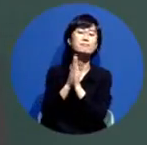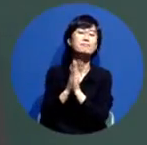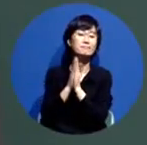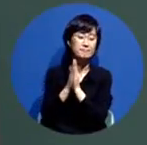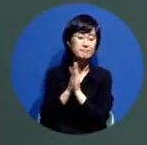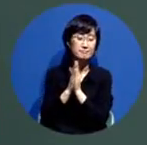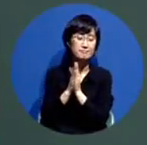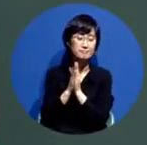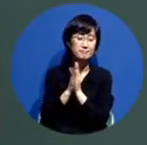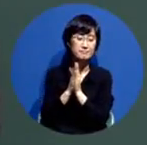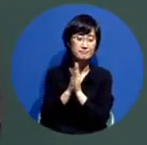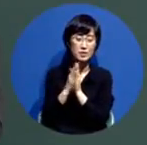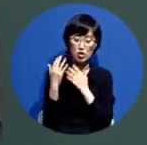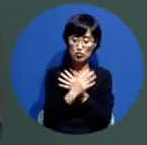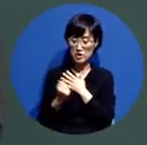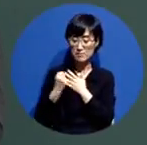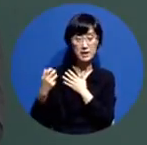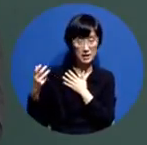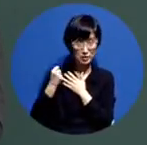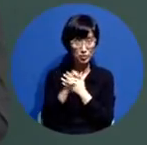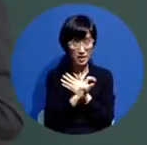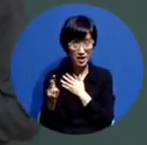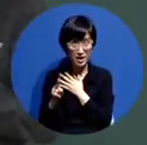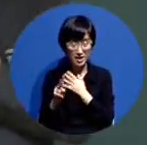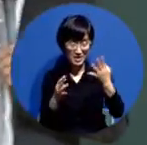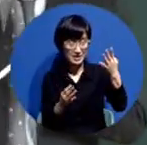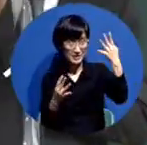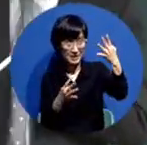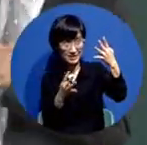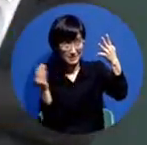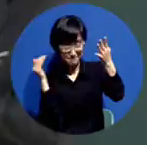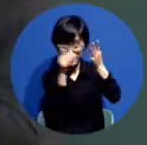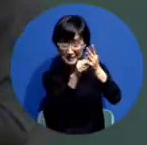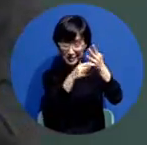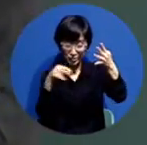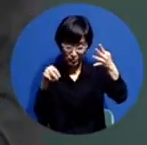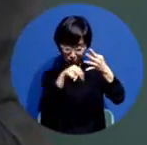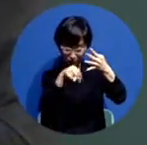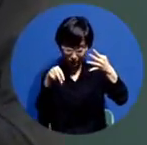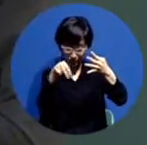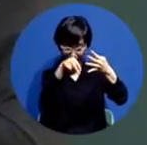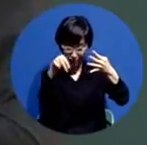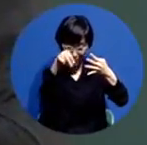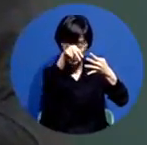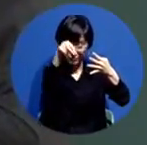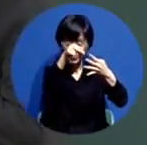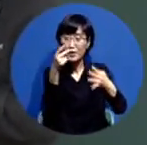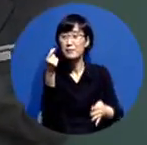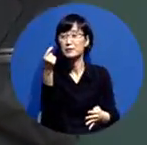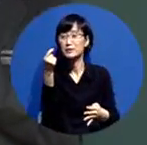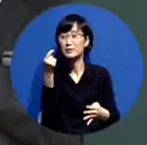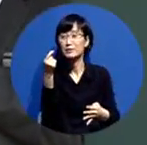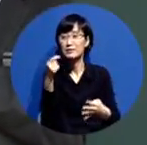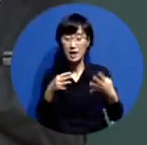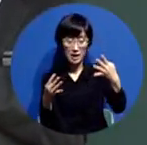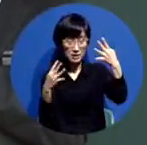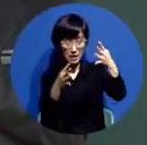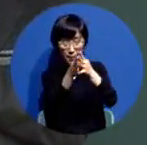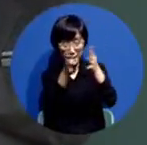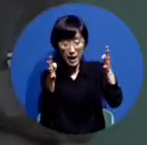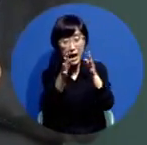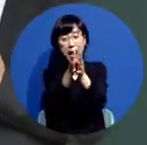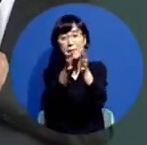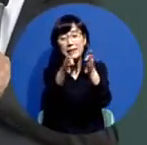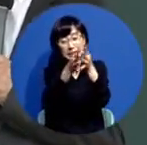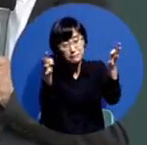내가 4층에 올라갈 거 아닙니까? 那样我才能够到四楼去. 4층 올라가려고 한번 보십시오. 영적인 힘, 정신적인 힘, 육신적인 힘.